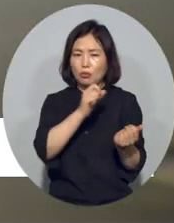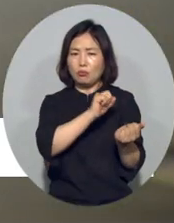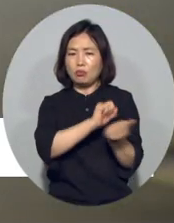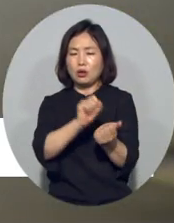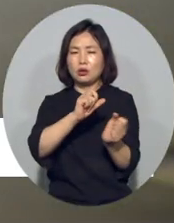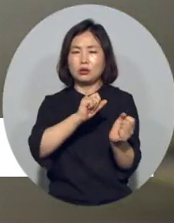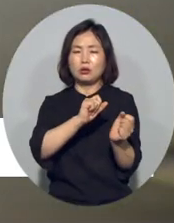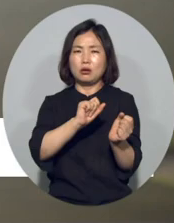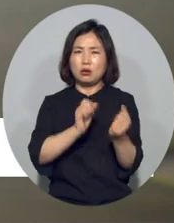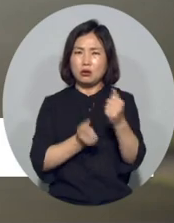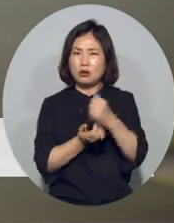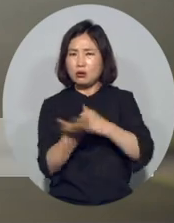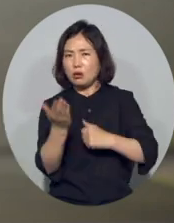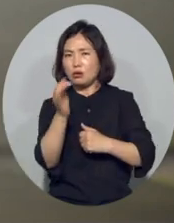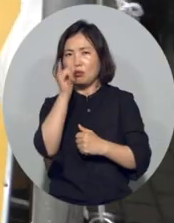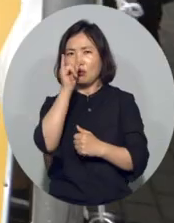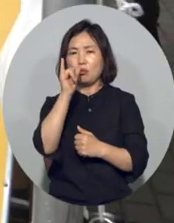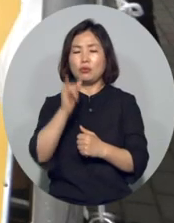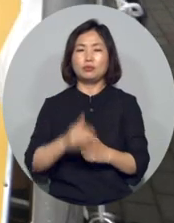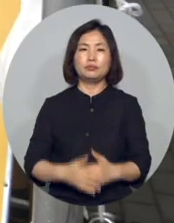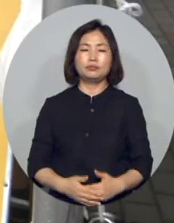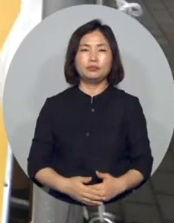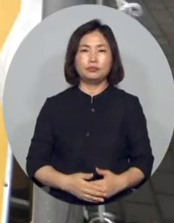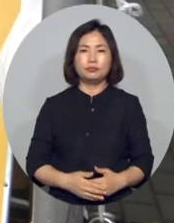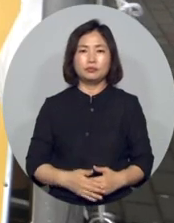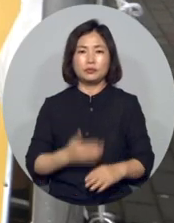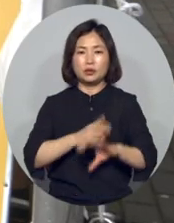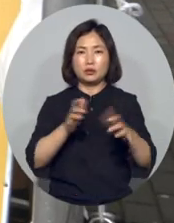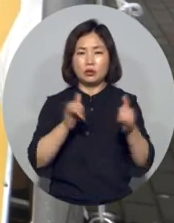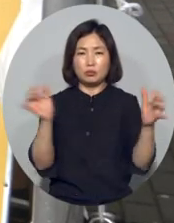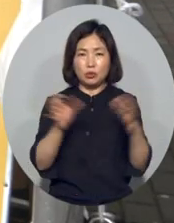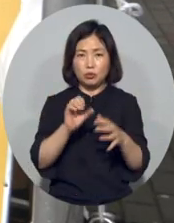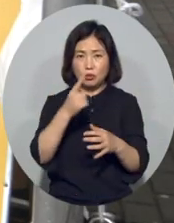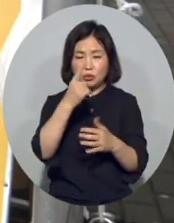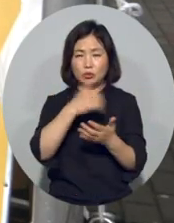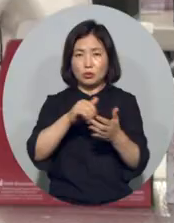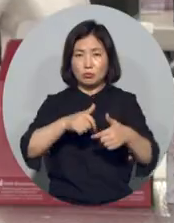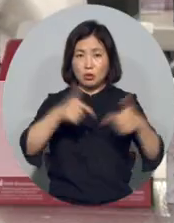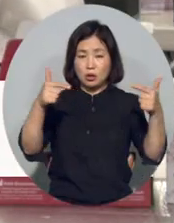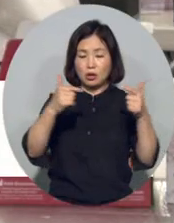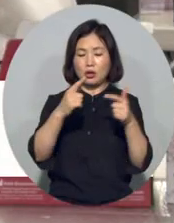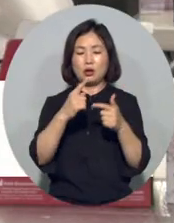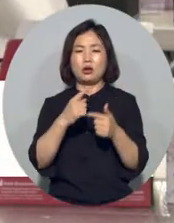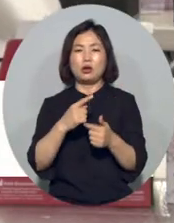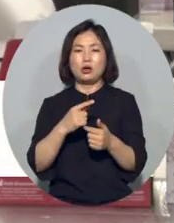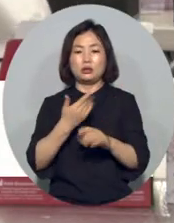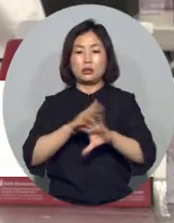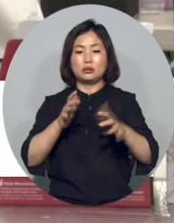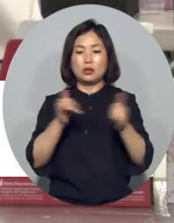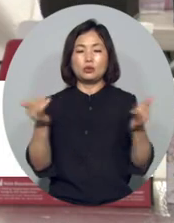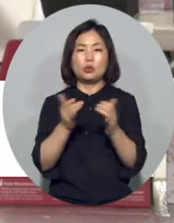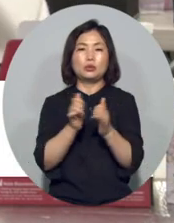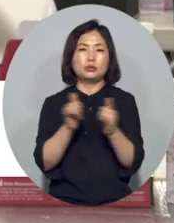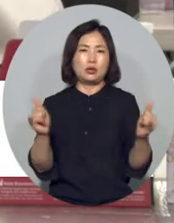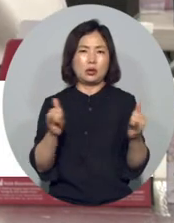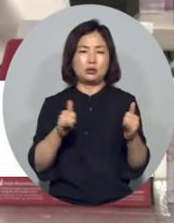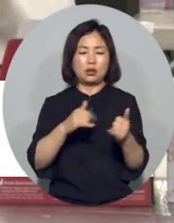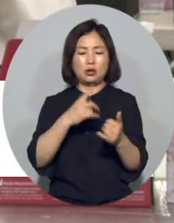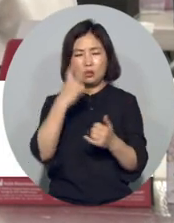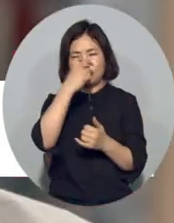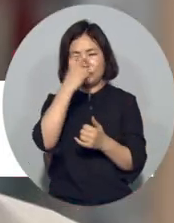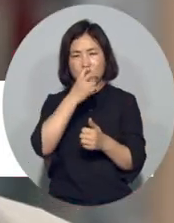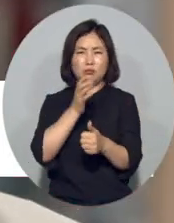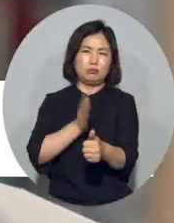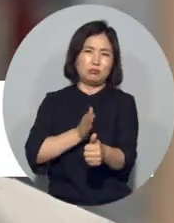여파가 지속되기 때문에 외국인 모임을 통한 급속 확산에 방역 당국은 외국인 노동자들은 모두 진단